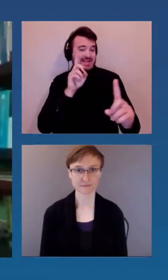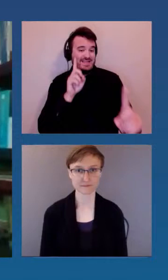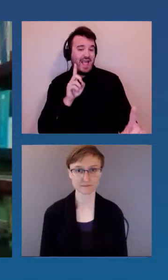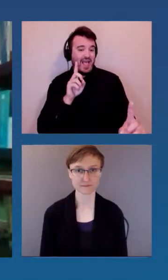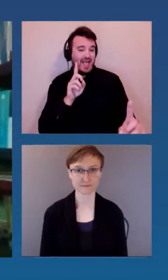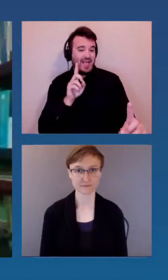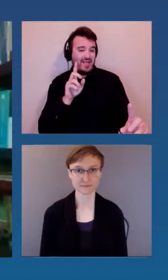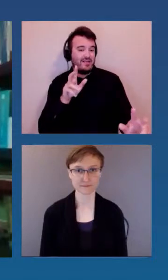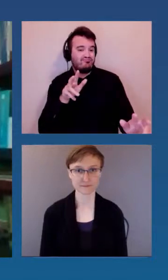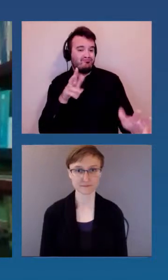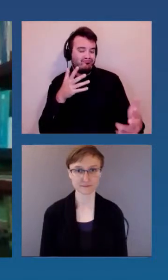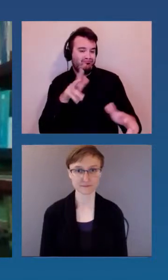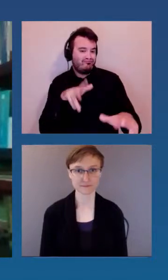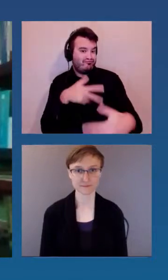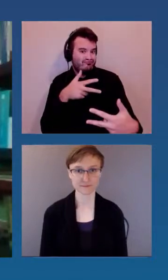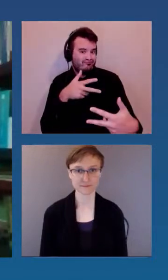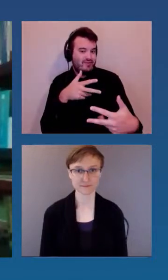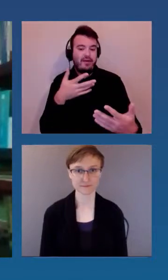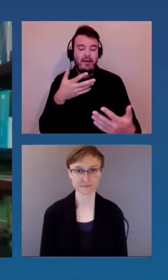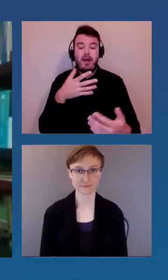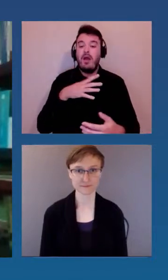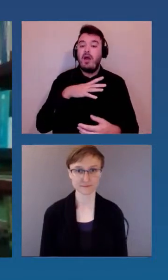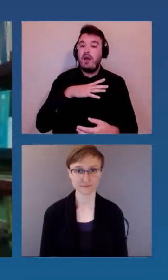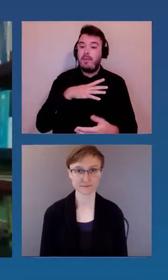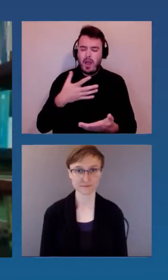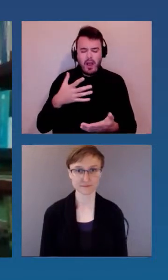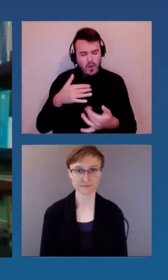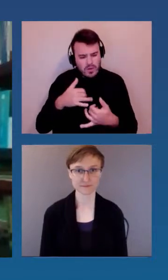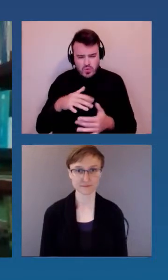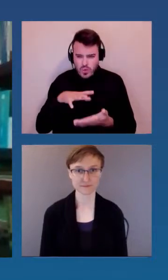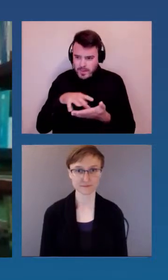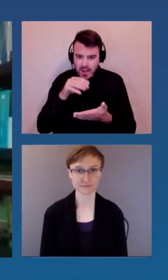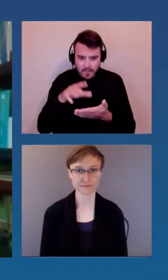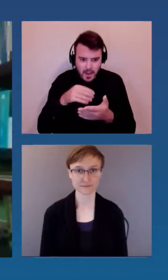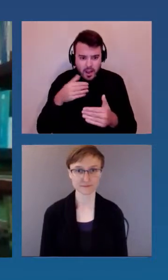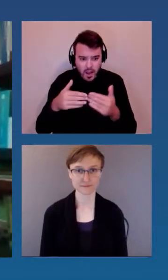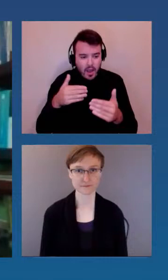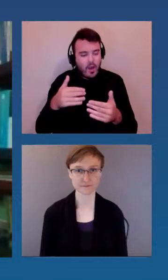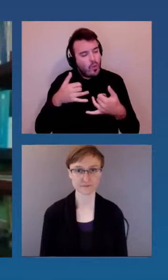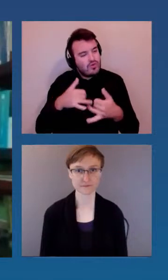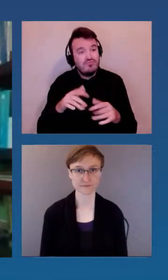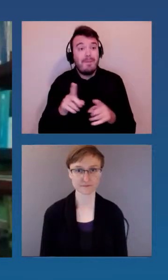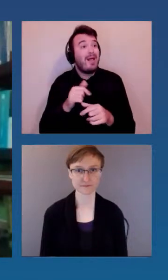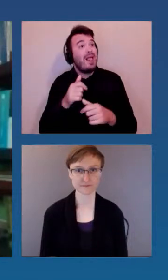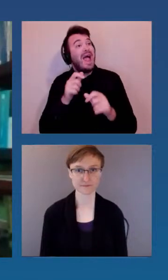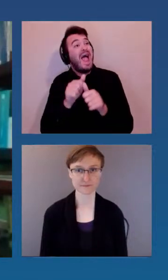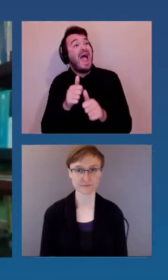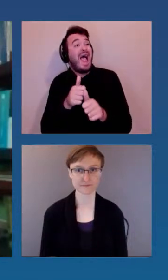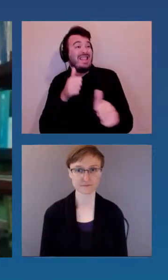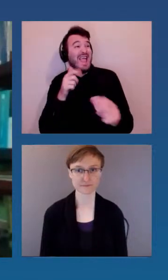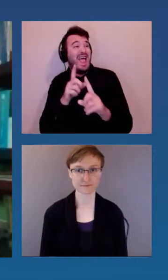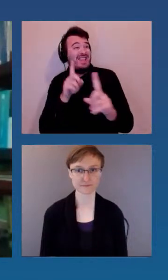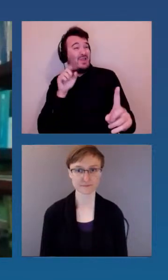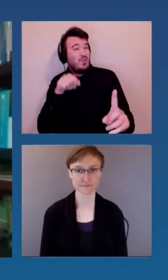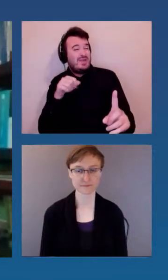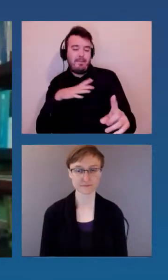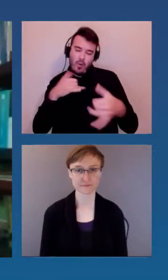rapidement à nos questions. Je peux vous dire aussi que les équipes de la Cité ont travaillé d'arrache-pied très